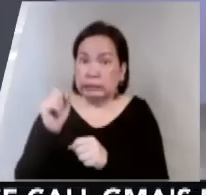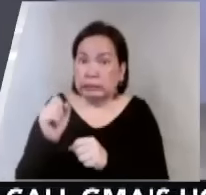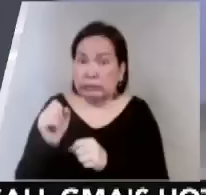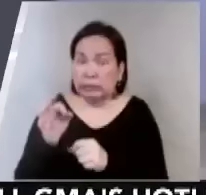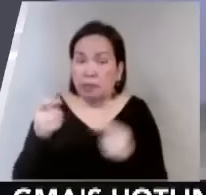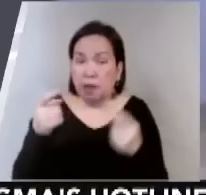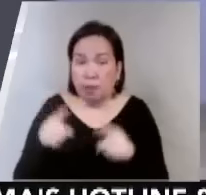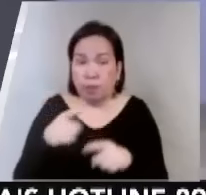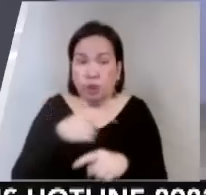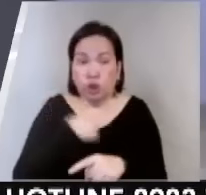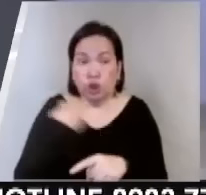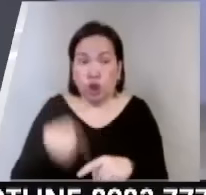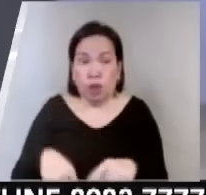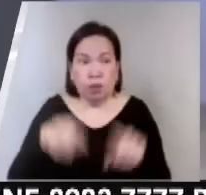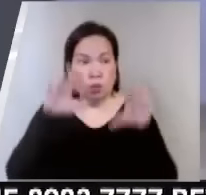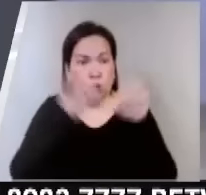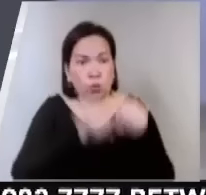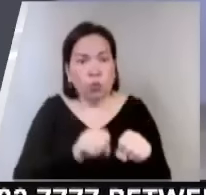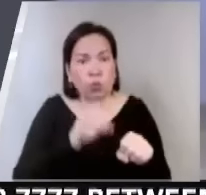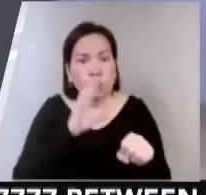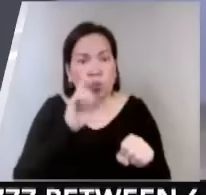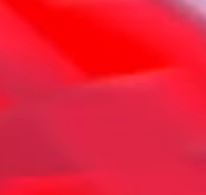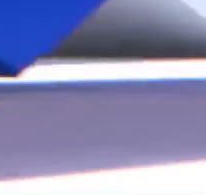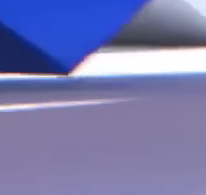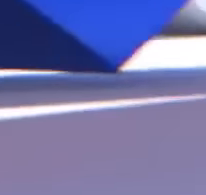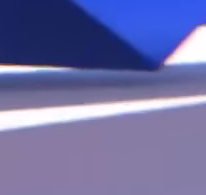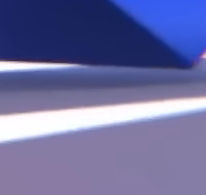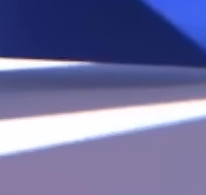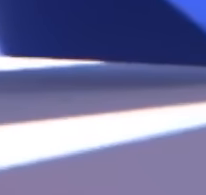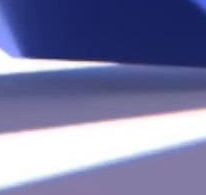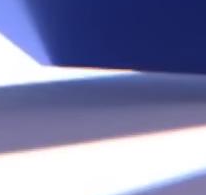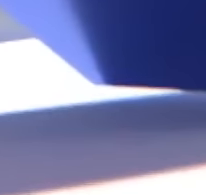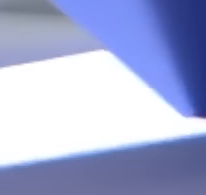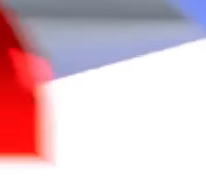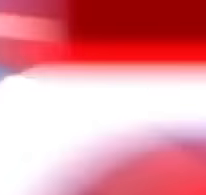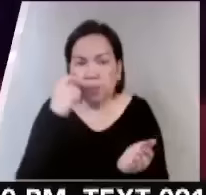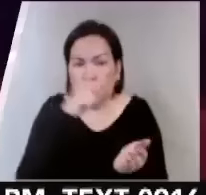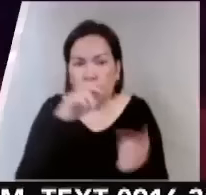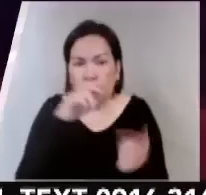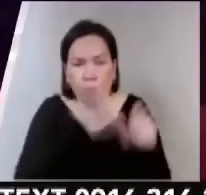ng Taiwan. Nakatutok si Chino Gaston.